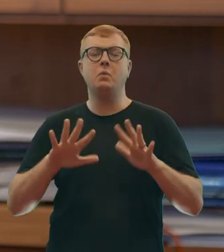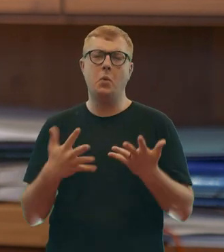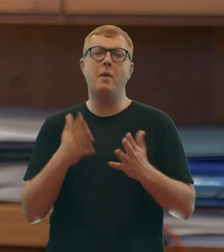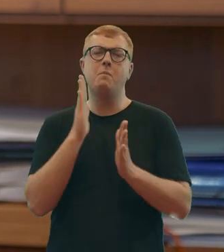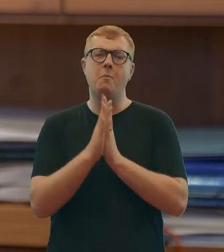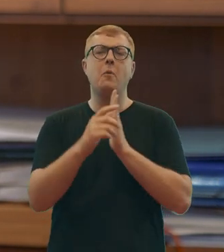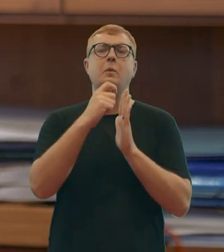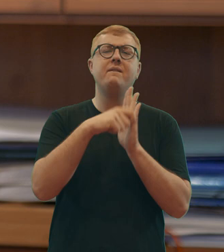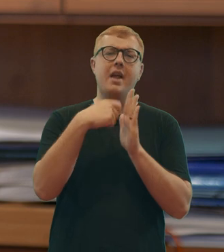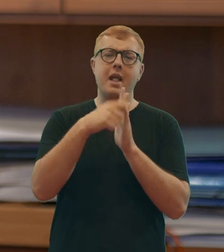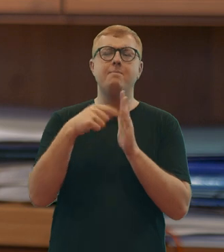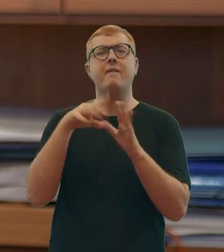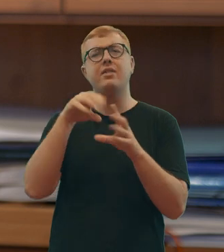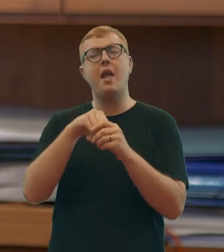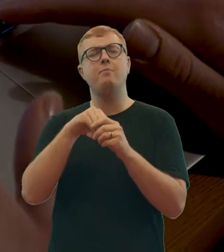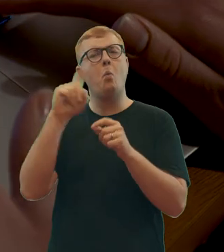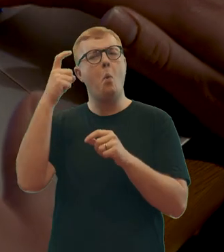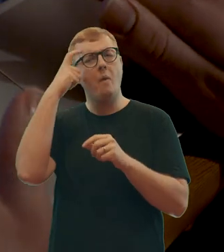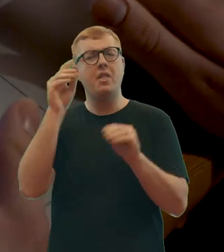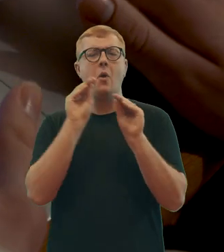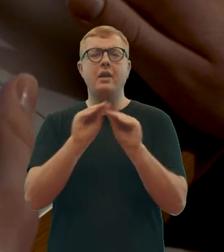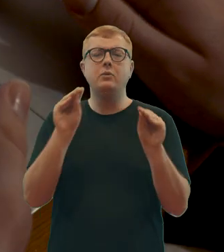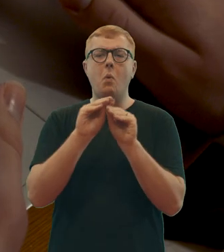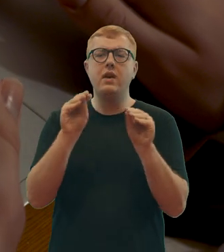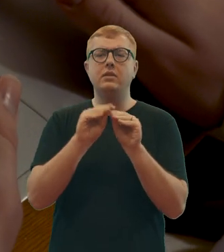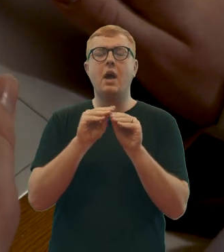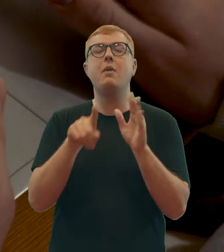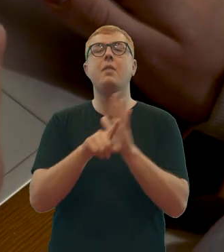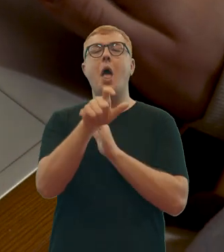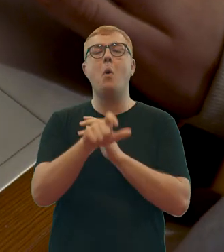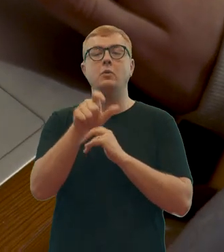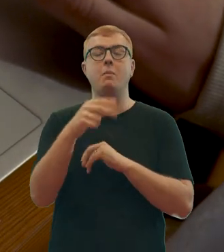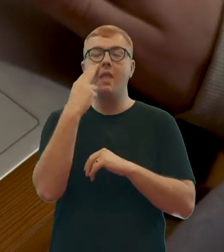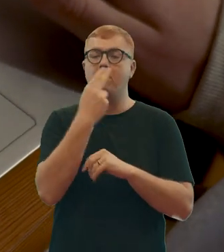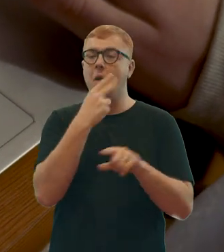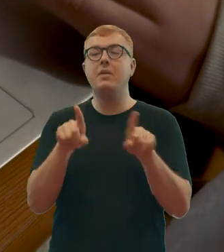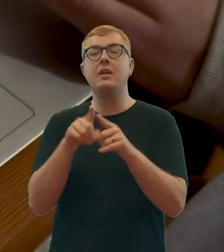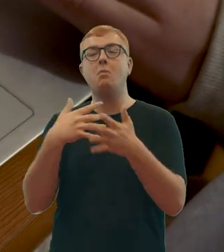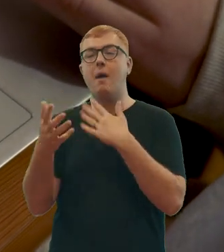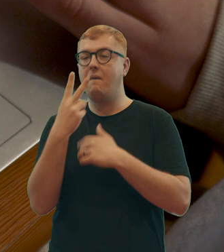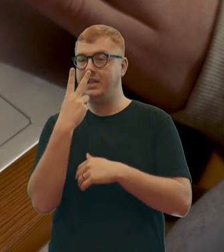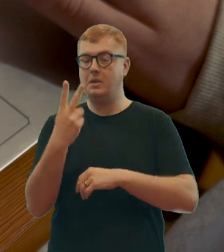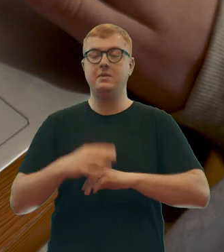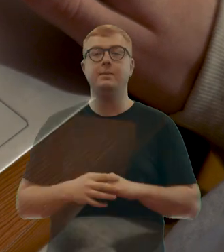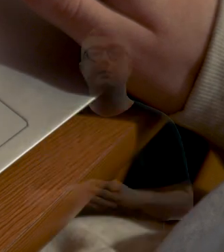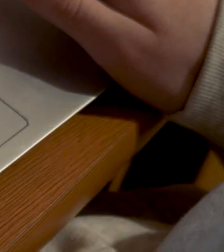czyli no to są takie filmy głównie instruktażowe, przeznaczone dla osób niewidomych i słabowidzących.